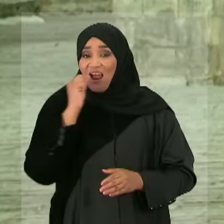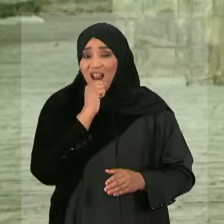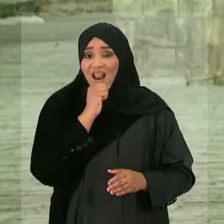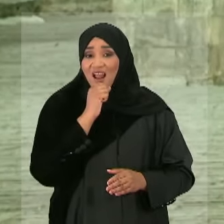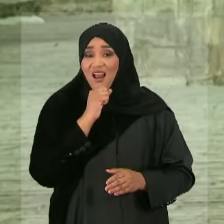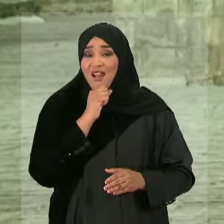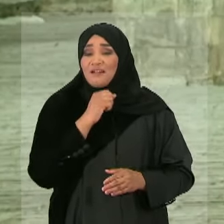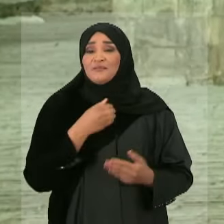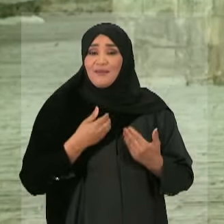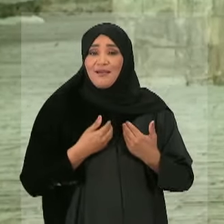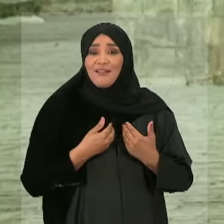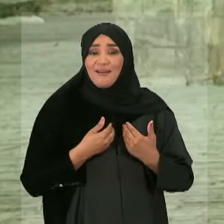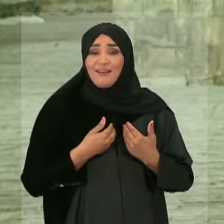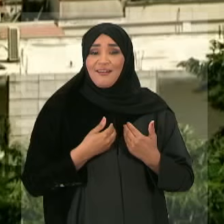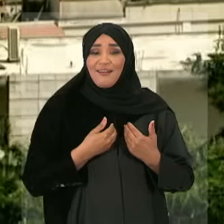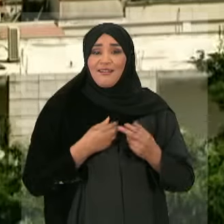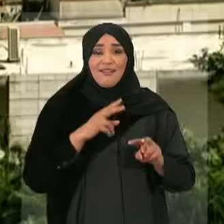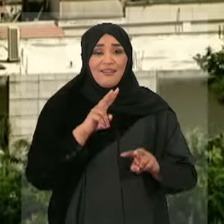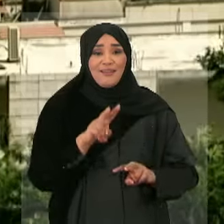ومن النبات